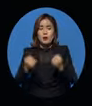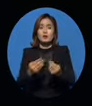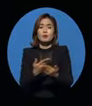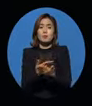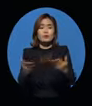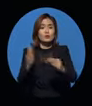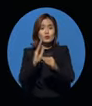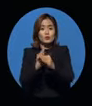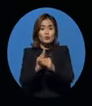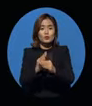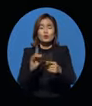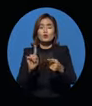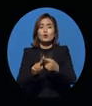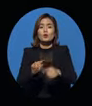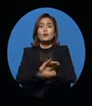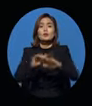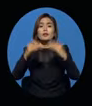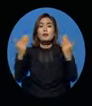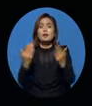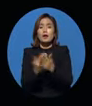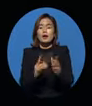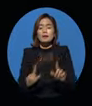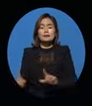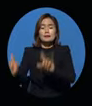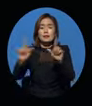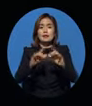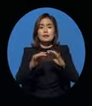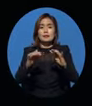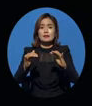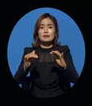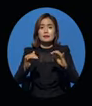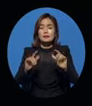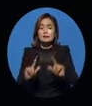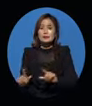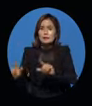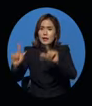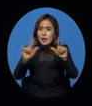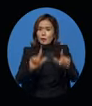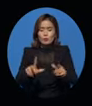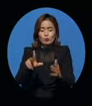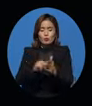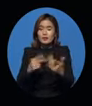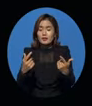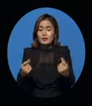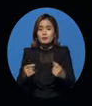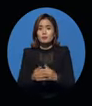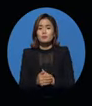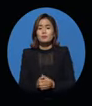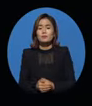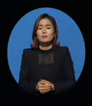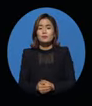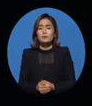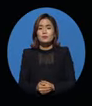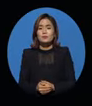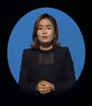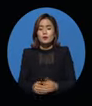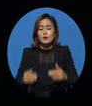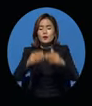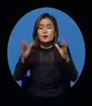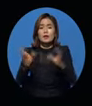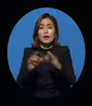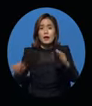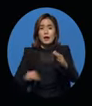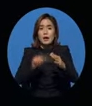있습니다 전에 이런 것들이 자금 부담 인생이라고 생각합니다 이것은 민생이 아니고 지금 그래서 저는 우리 당에서